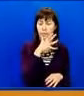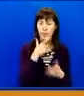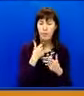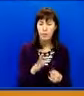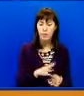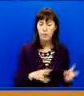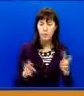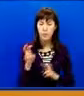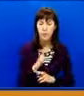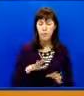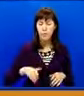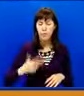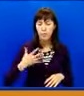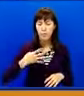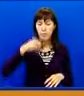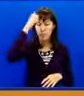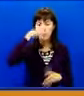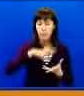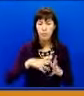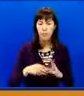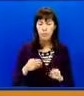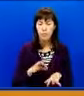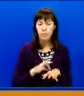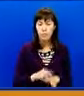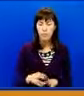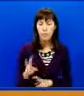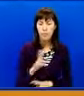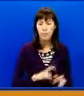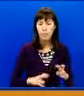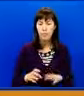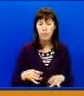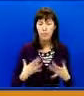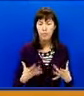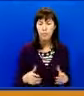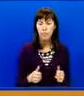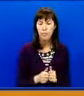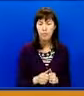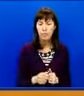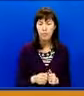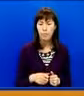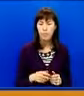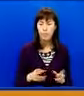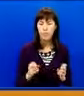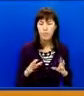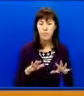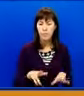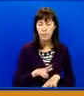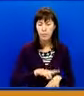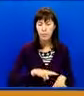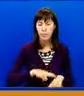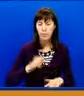объявили в розыск. Спустя 4 месяца в результате проведения оперативно-розыскных мероприятий сотрудниками криминальной полиции городского